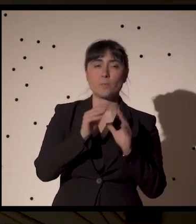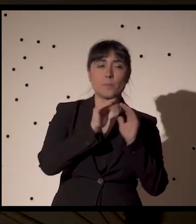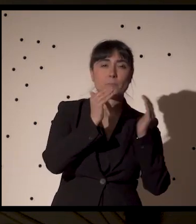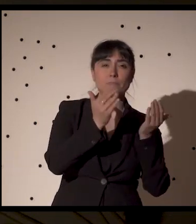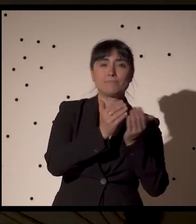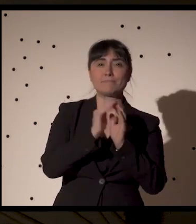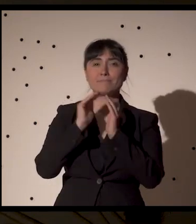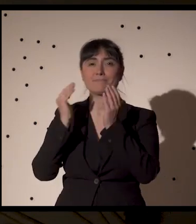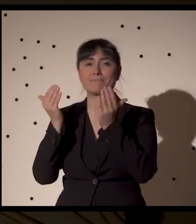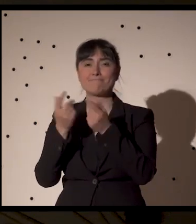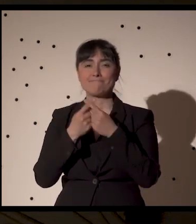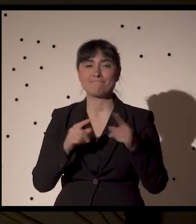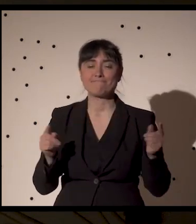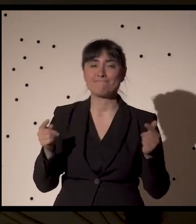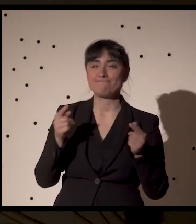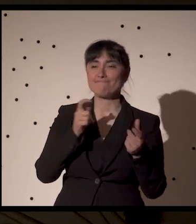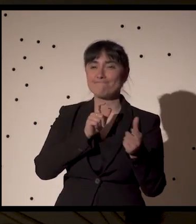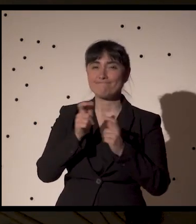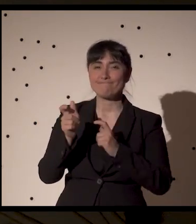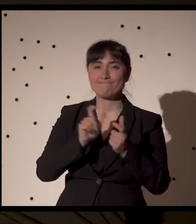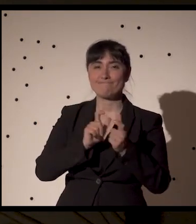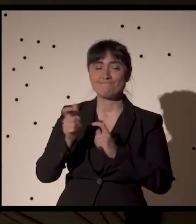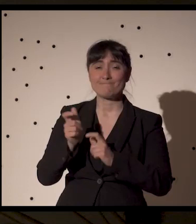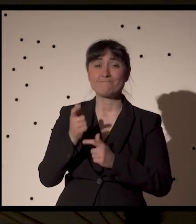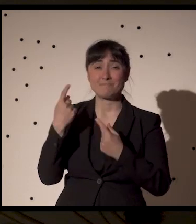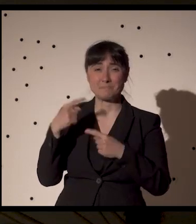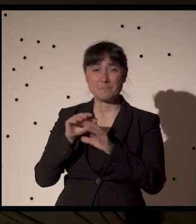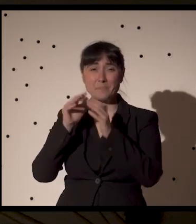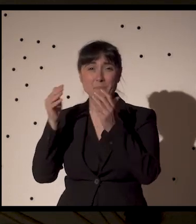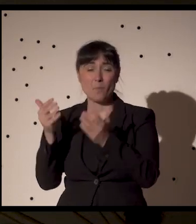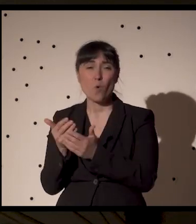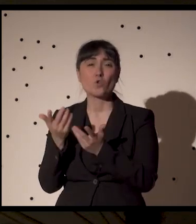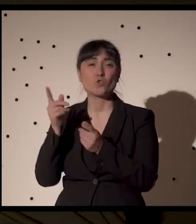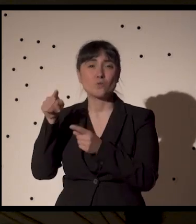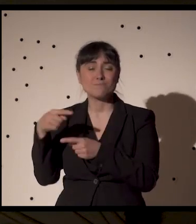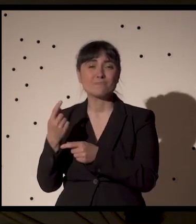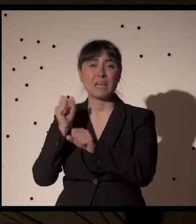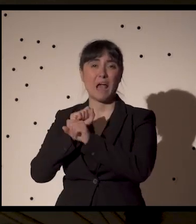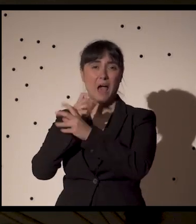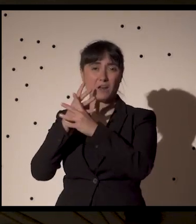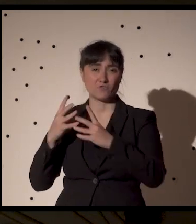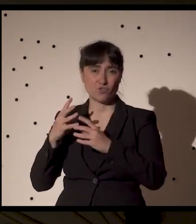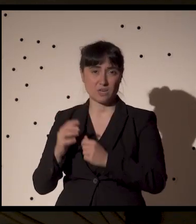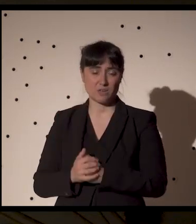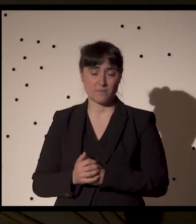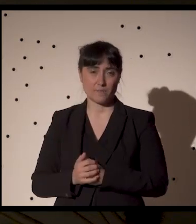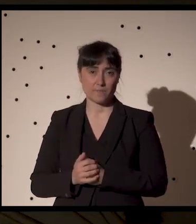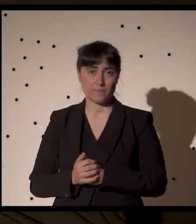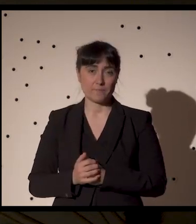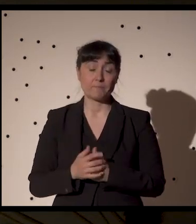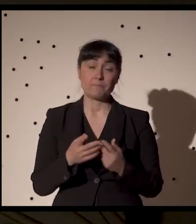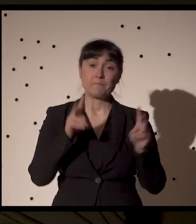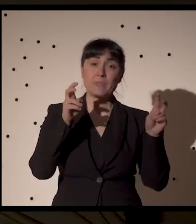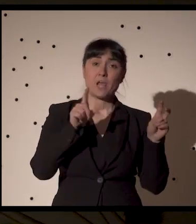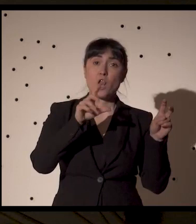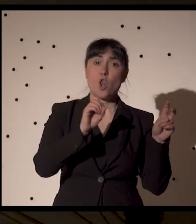della della nostra società Come l'universo carcerario per l'appunto poi ancora La locandiera di Carlo Goldoni nella regia di